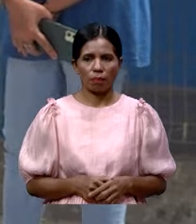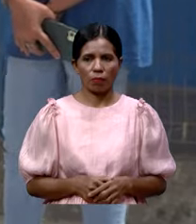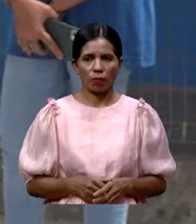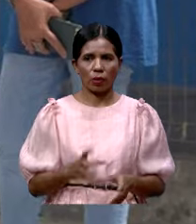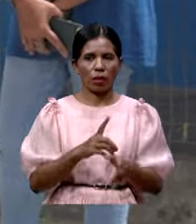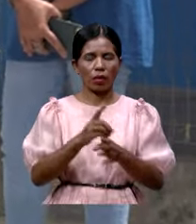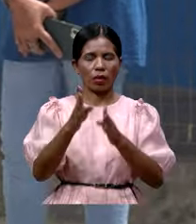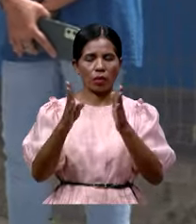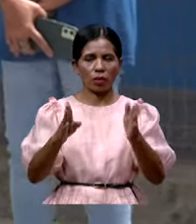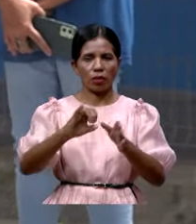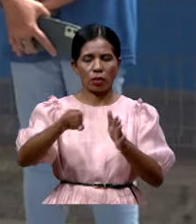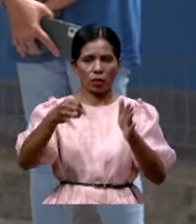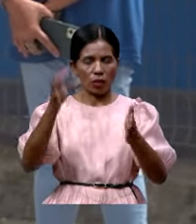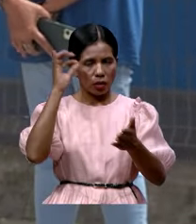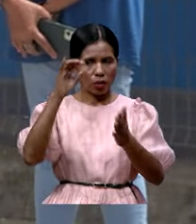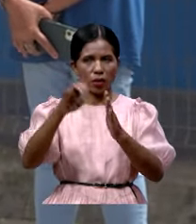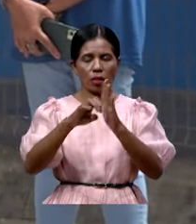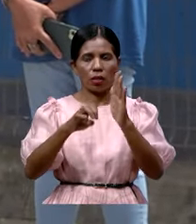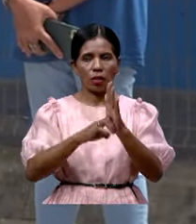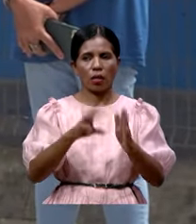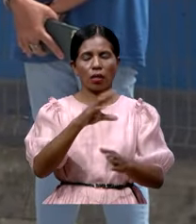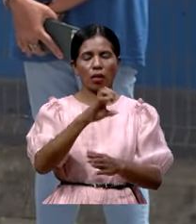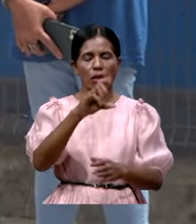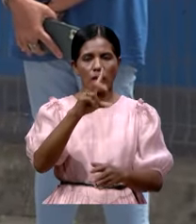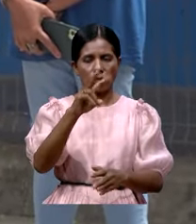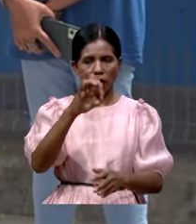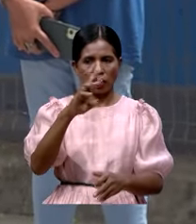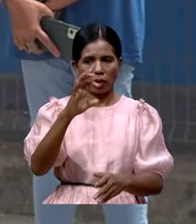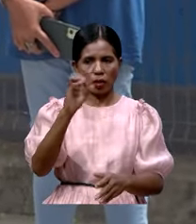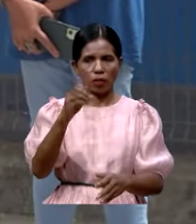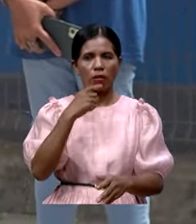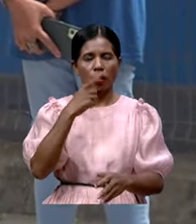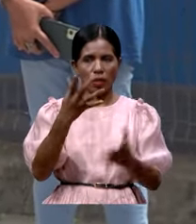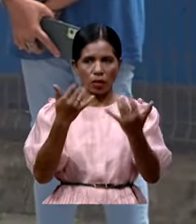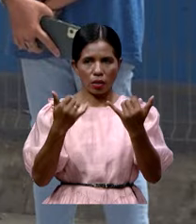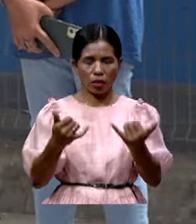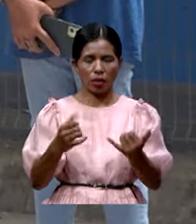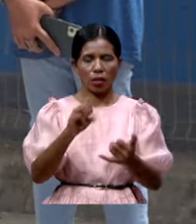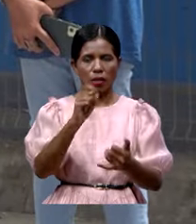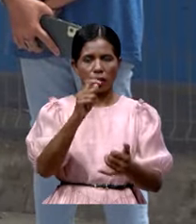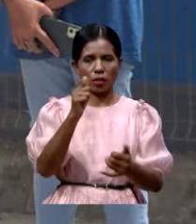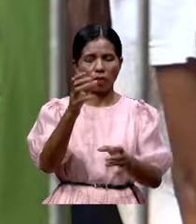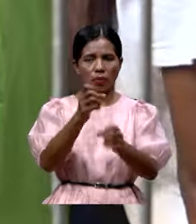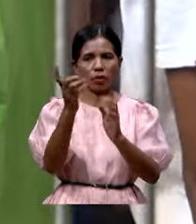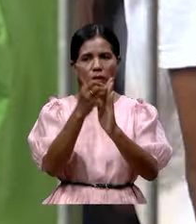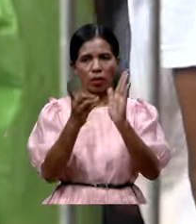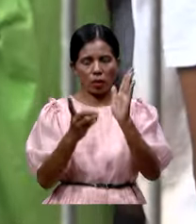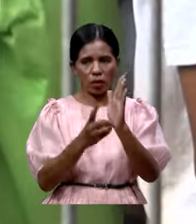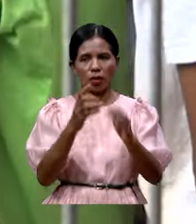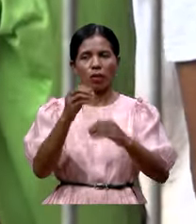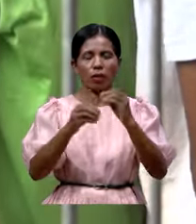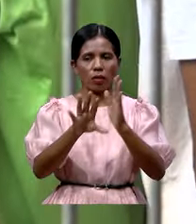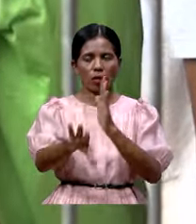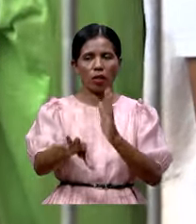Direktur Jeneral Sekretariat Tekniko Administrasi Elektoral Elviru Fernandez Muniz Sateten dadaung ne STR Rekolyona dadu susi base kona bae